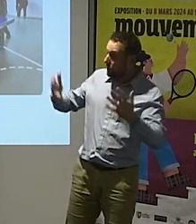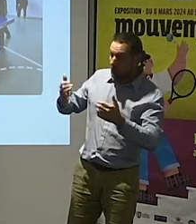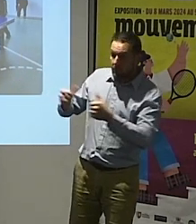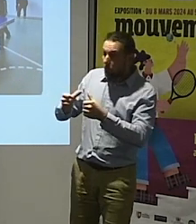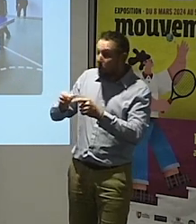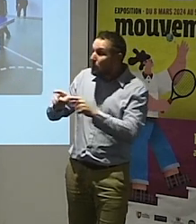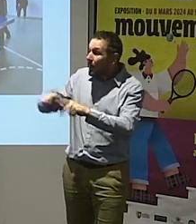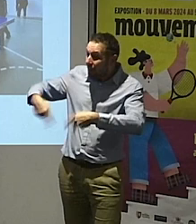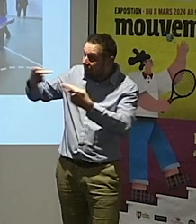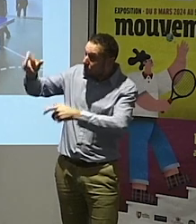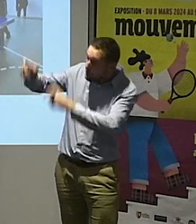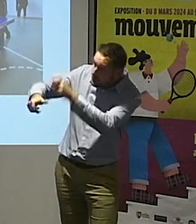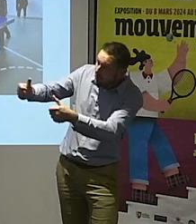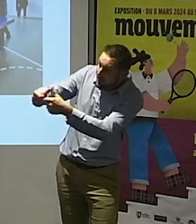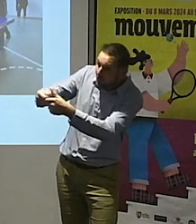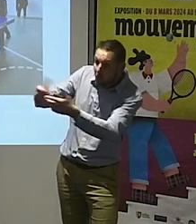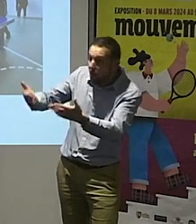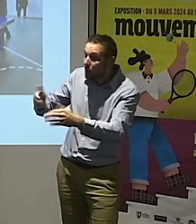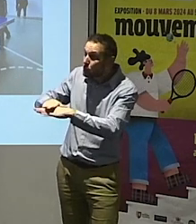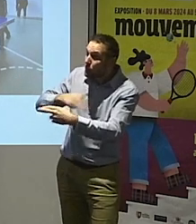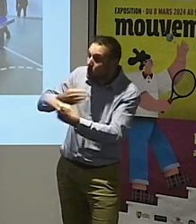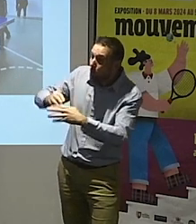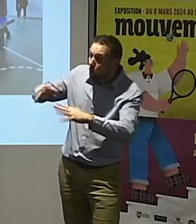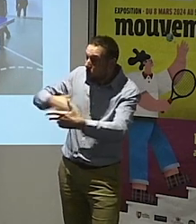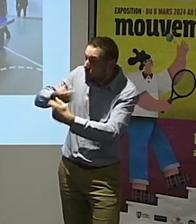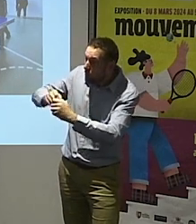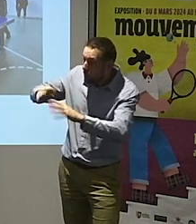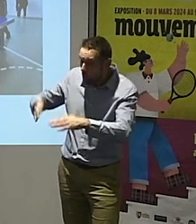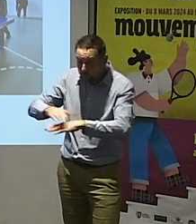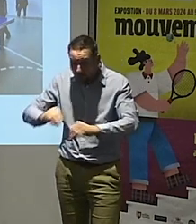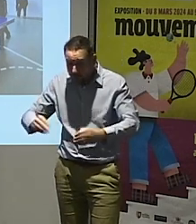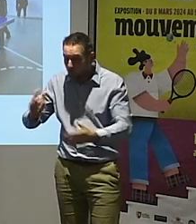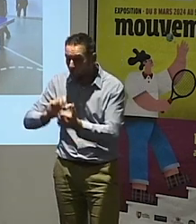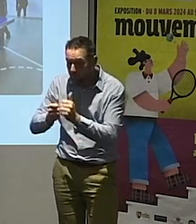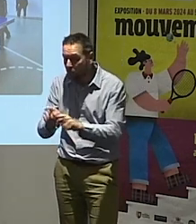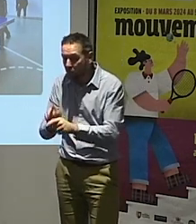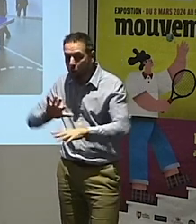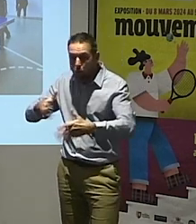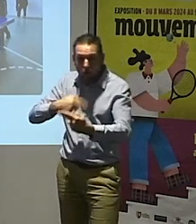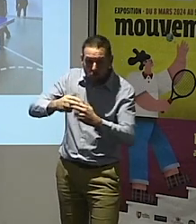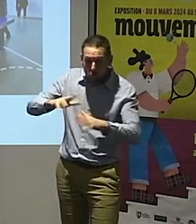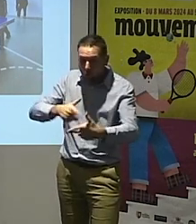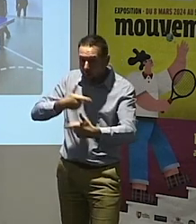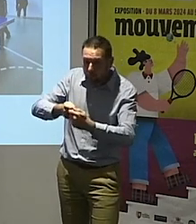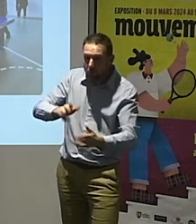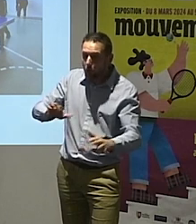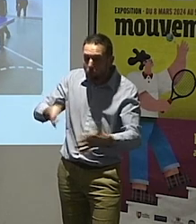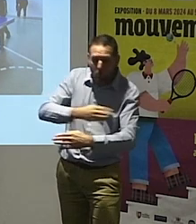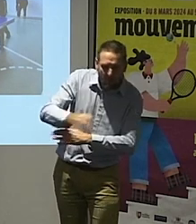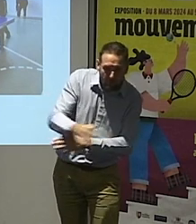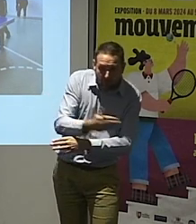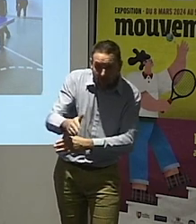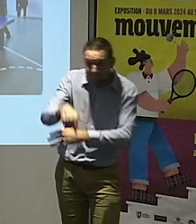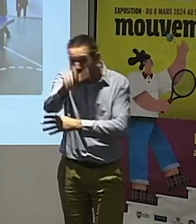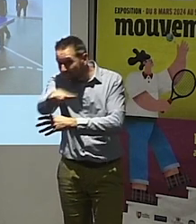faire l'adversaire, d'autant plus en compétition avec des très bons adversaires, voilà. Avec des joueurs qu'on ne connaît pas. Voilà. Ce qu'il y a